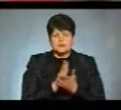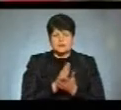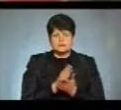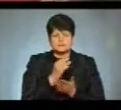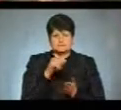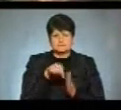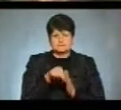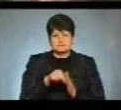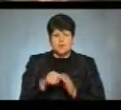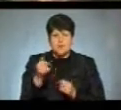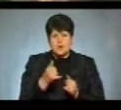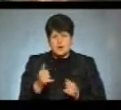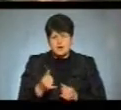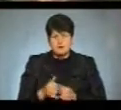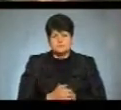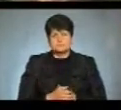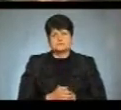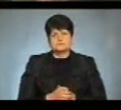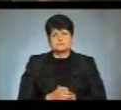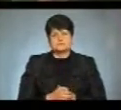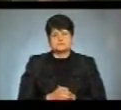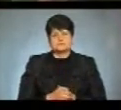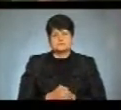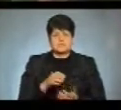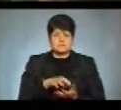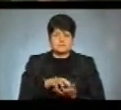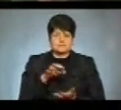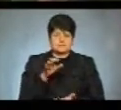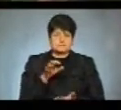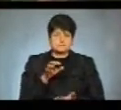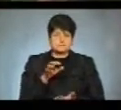набір. Олію, або запаску,